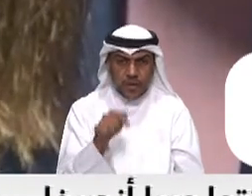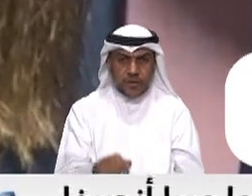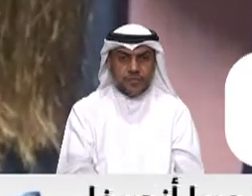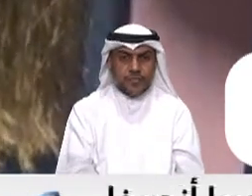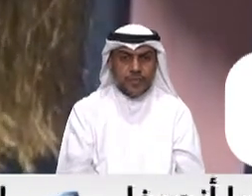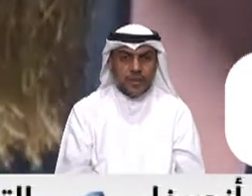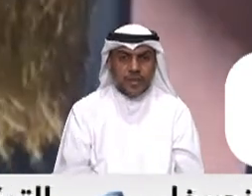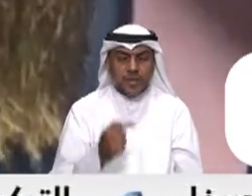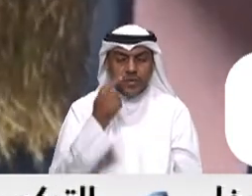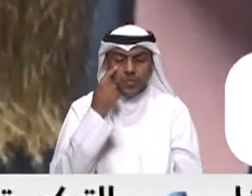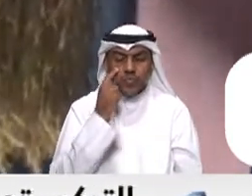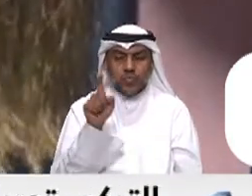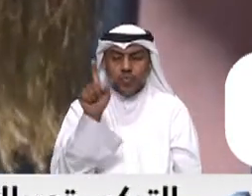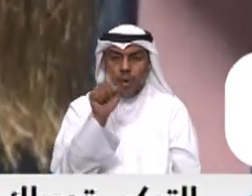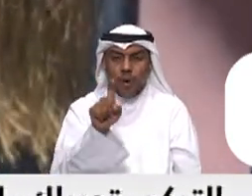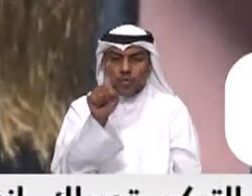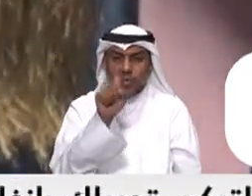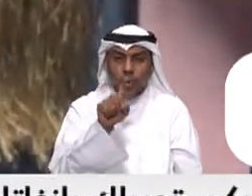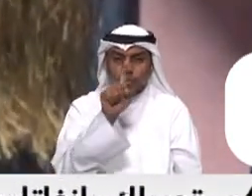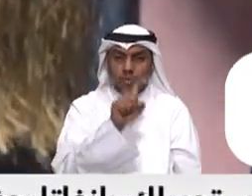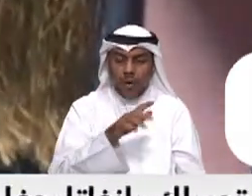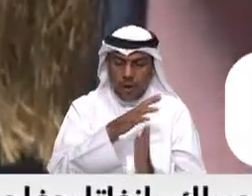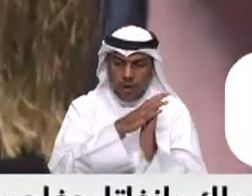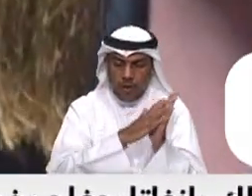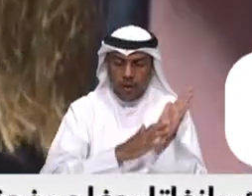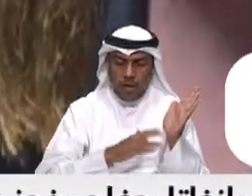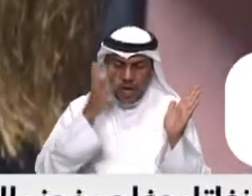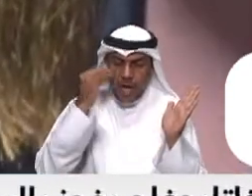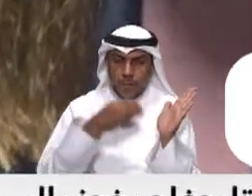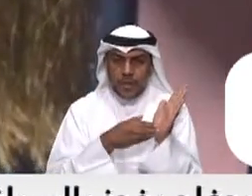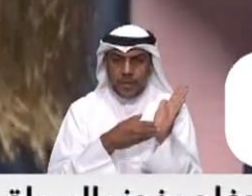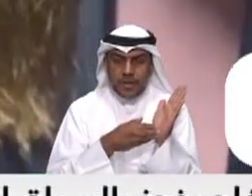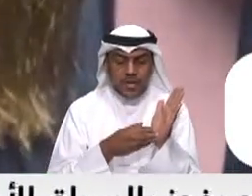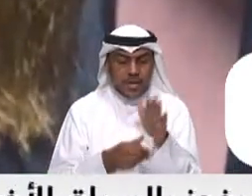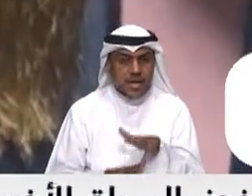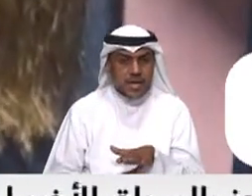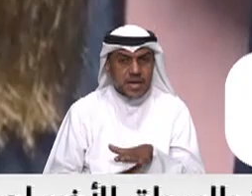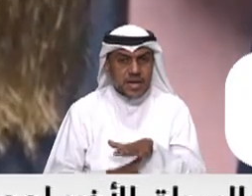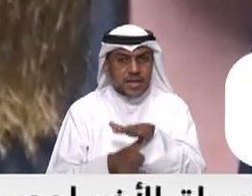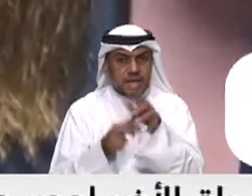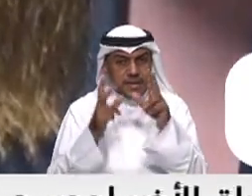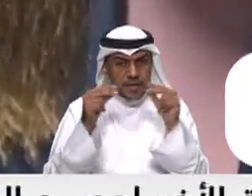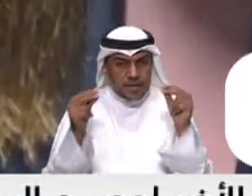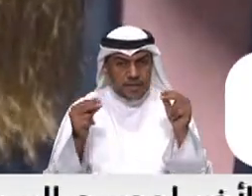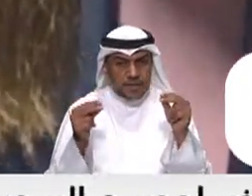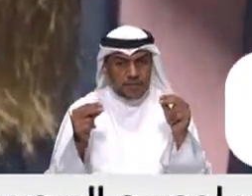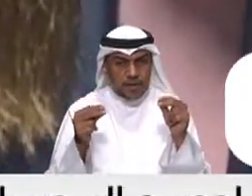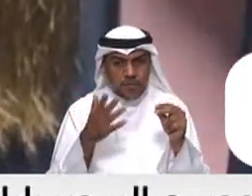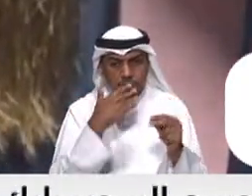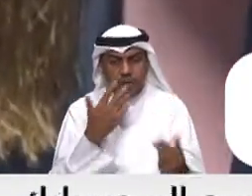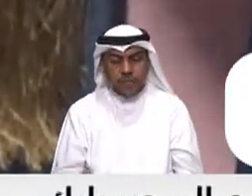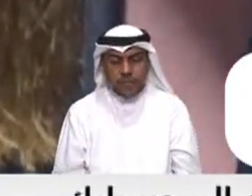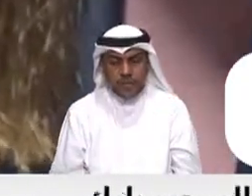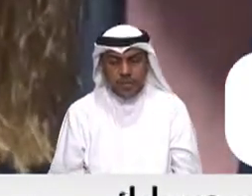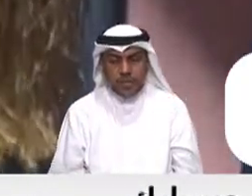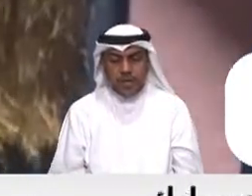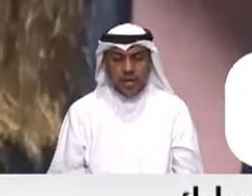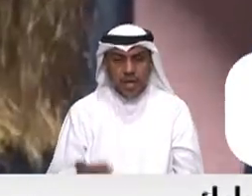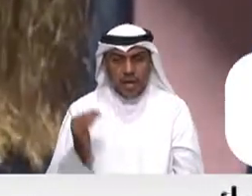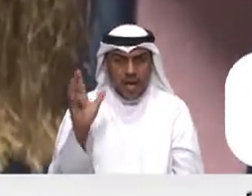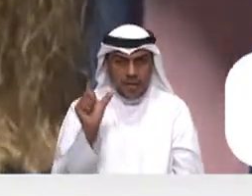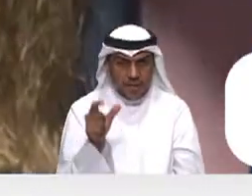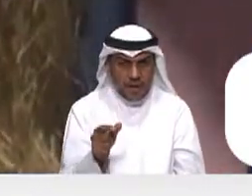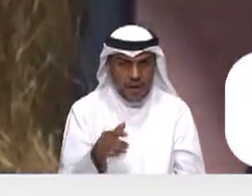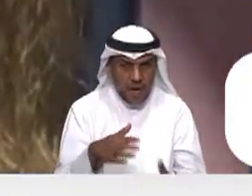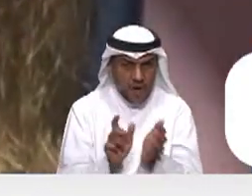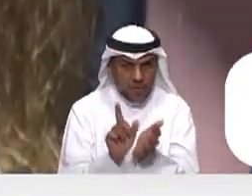بشكل كبير هذا الملف، ودعوا كل الأطراف للاتحاد بعد مقتل أمين عام حزب الله حسن نصر الله